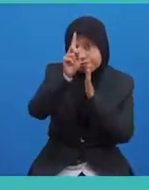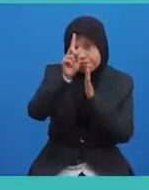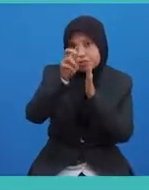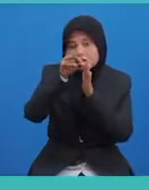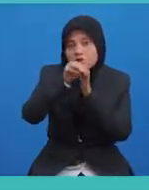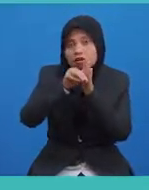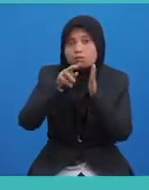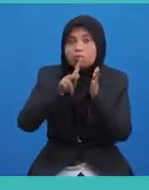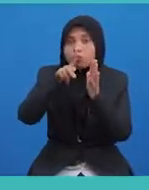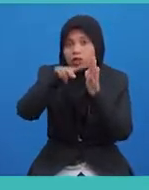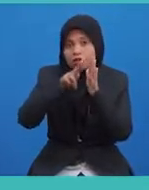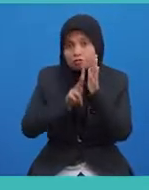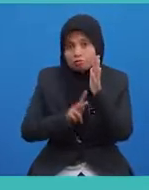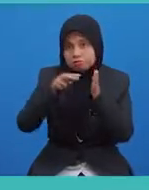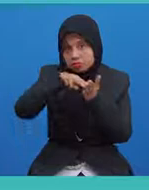pola menurun,